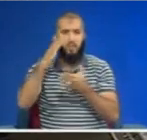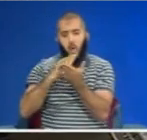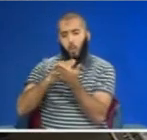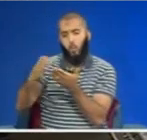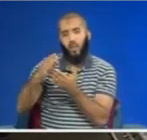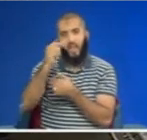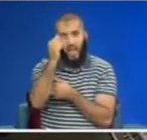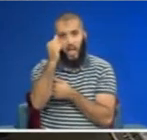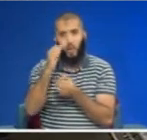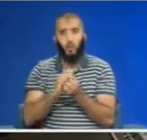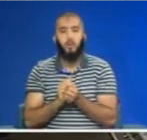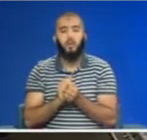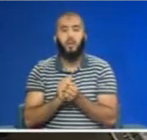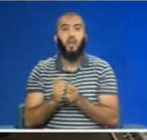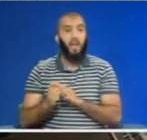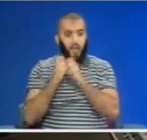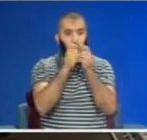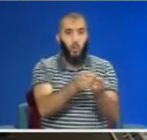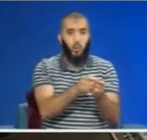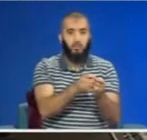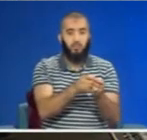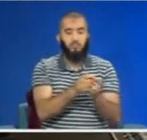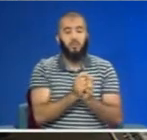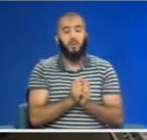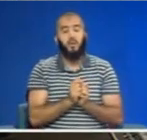جزء منهم مثلا 3 ملايين اعطاها